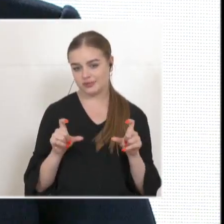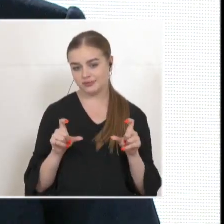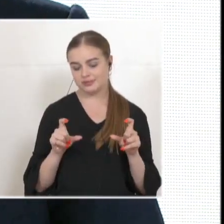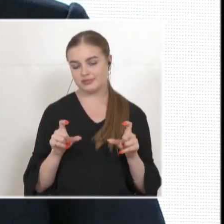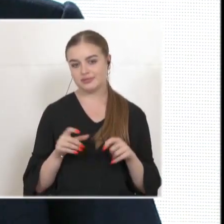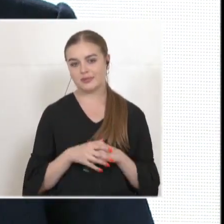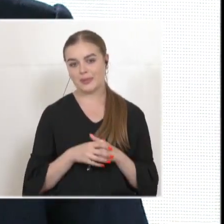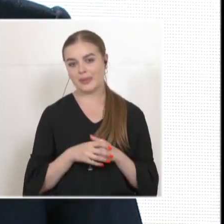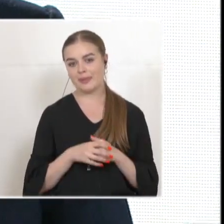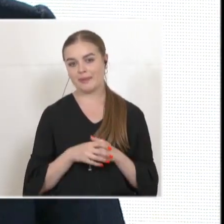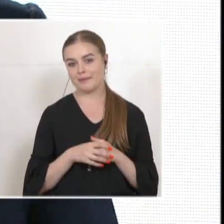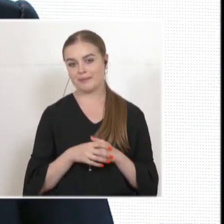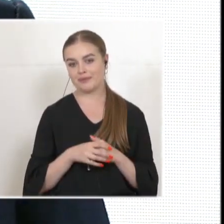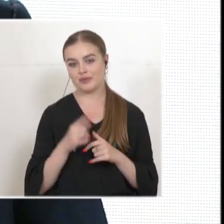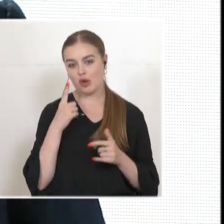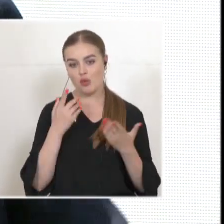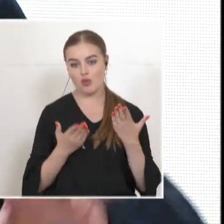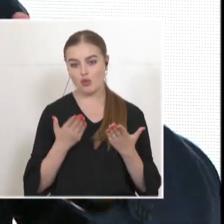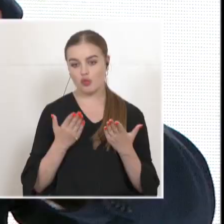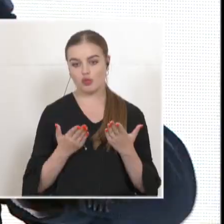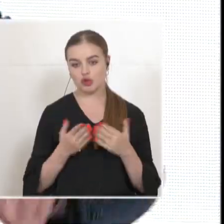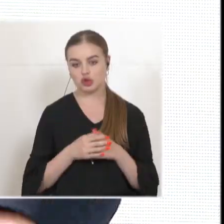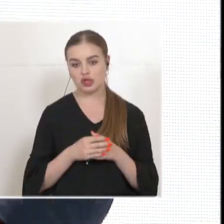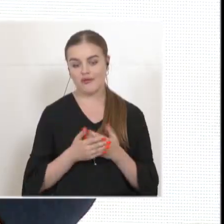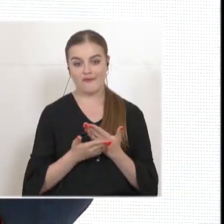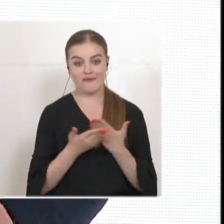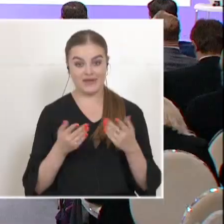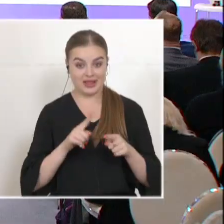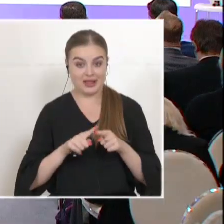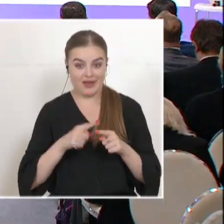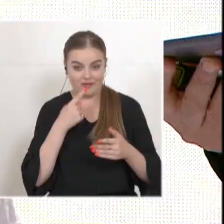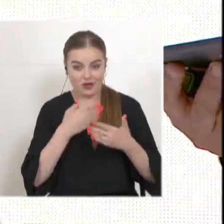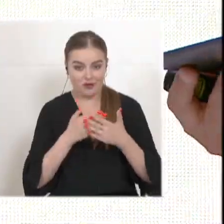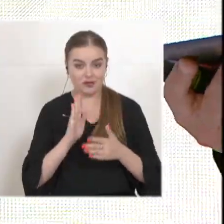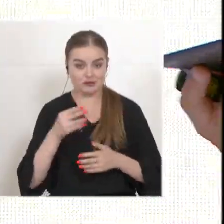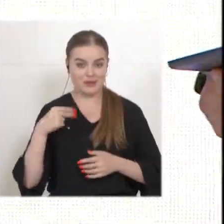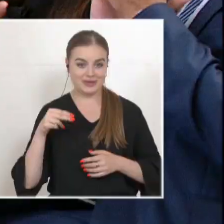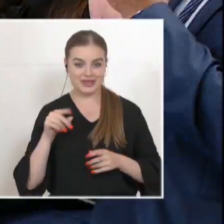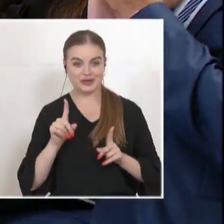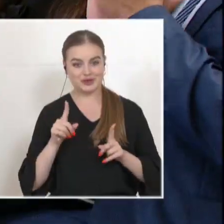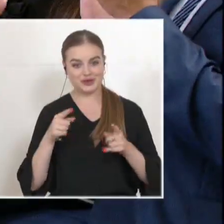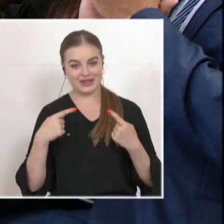думаю, можливо, ви невдовзі станете президентом чогось іншого.